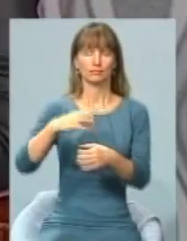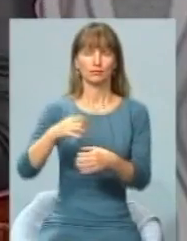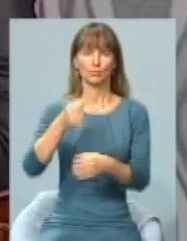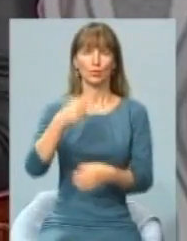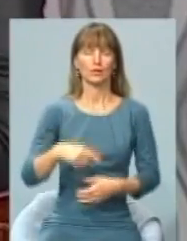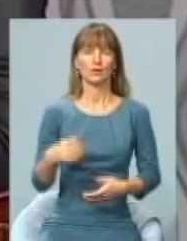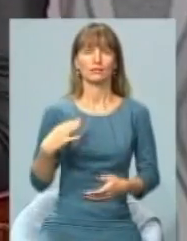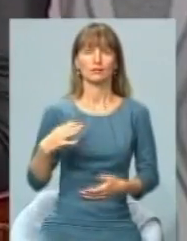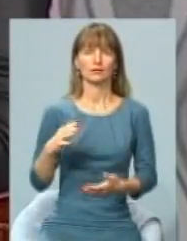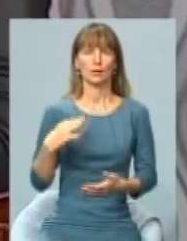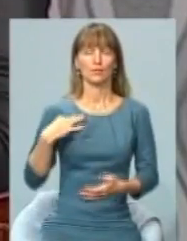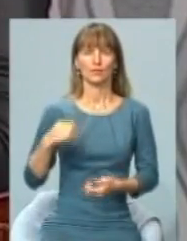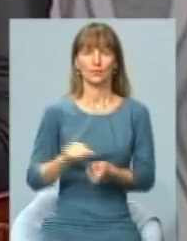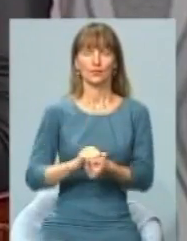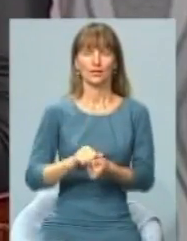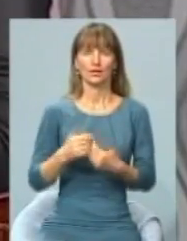певні ганчірки, певні